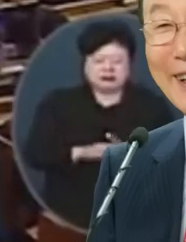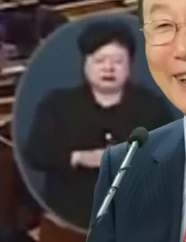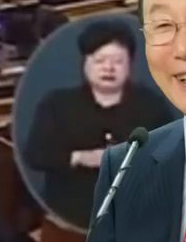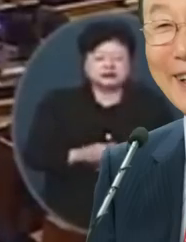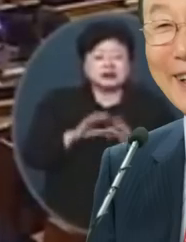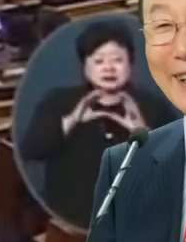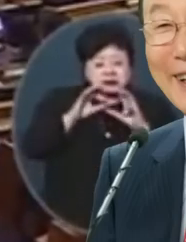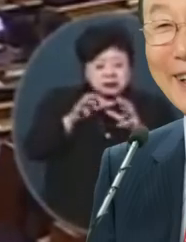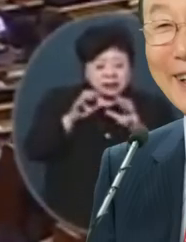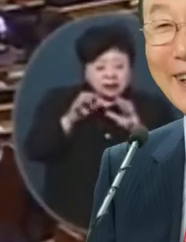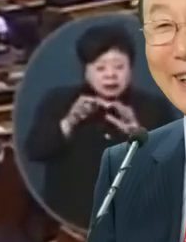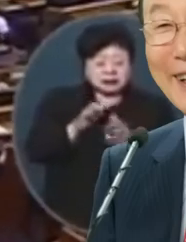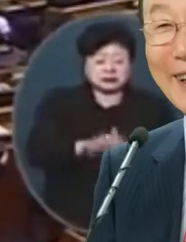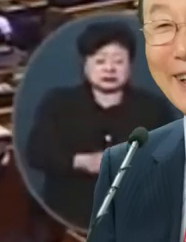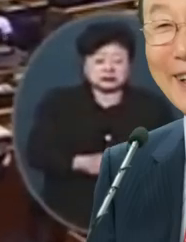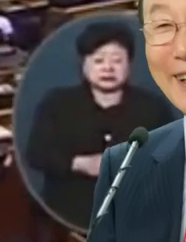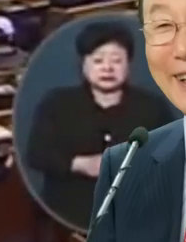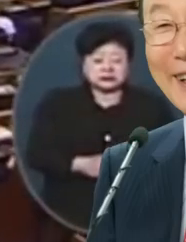세상에